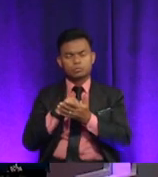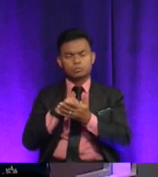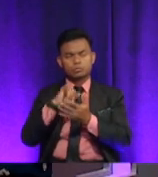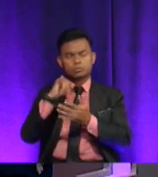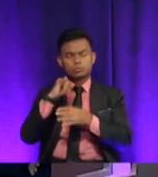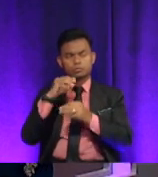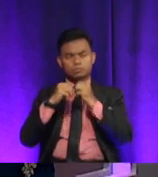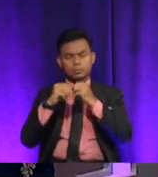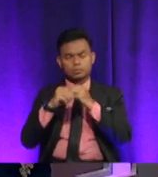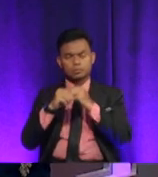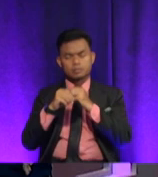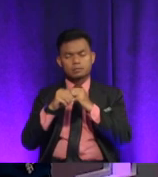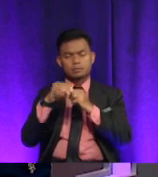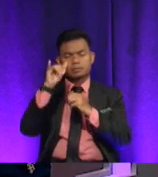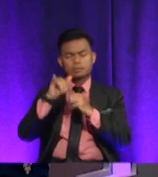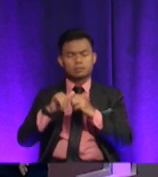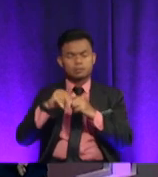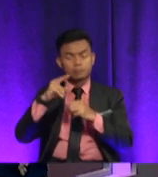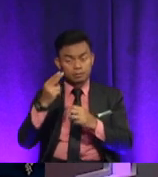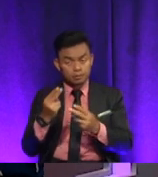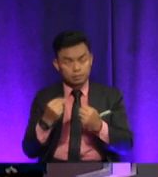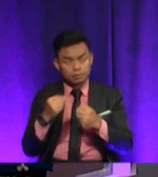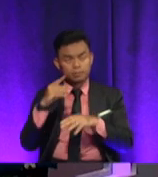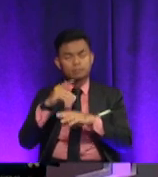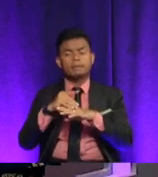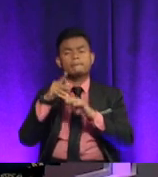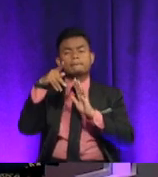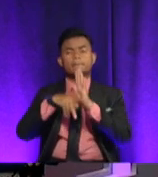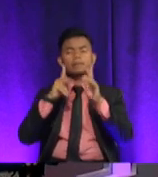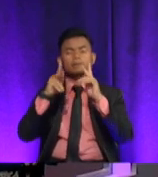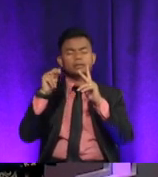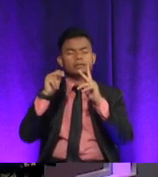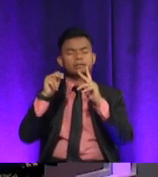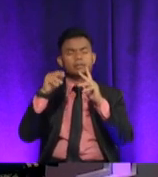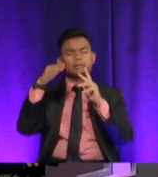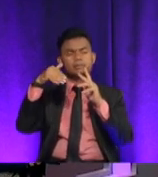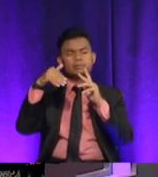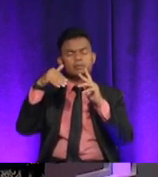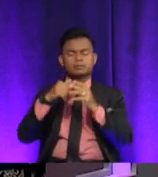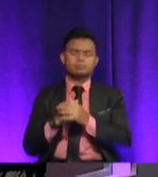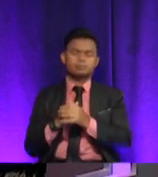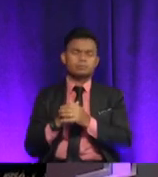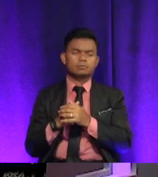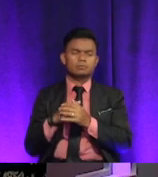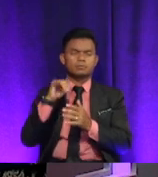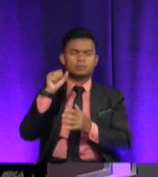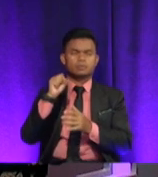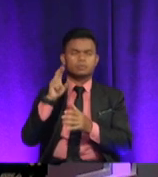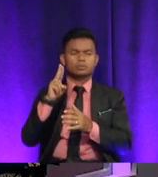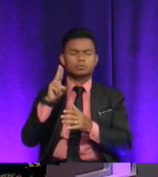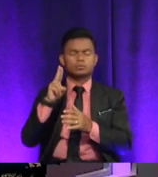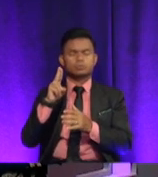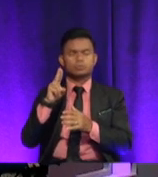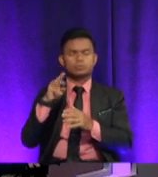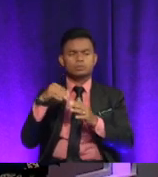ya yang hendak diperkatekan dalam sebuah karya yang mana isu sampingan tadi ada kaitan rapat